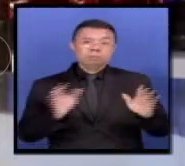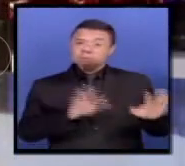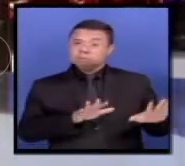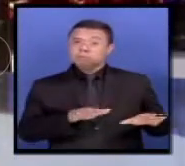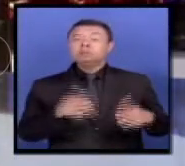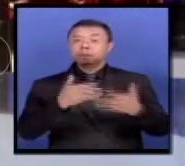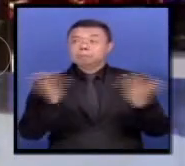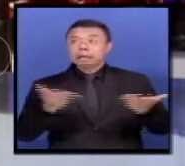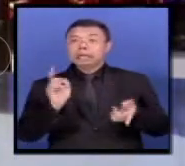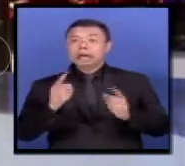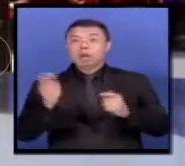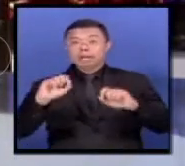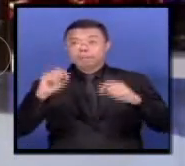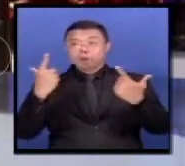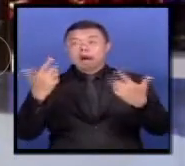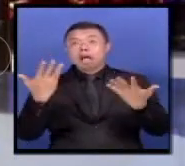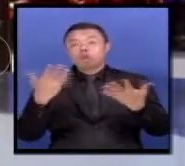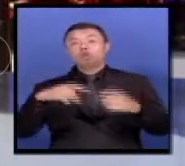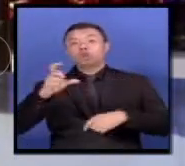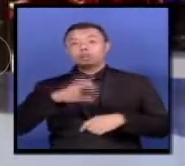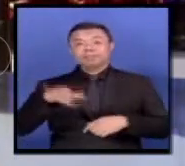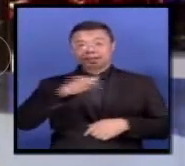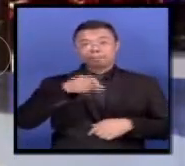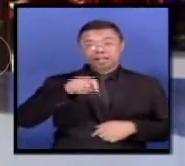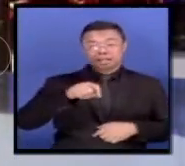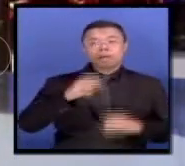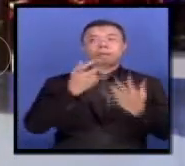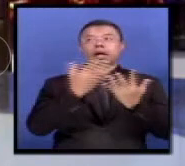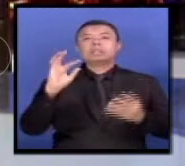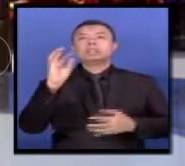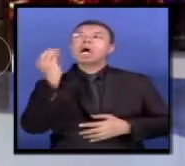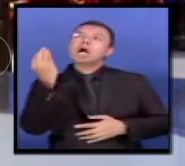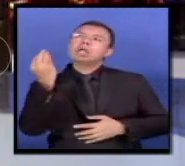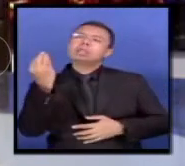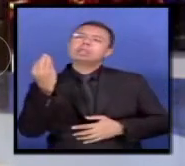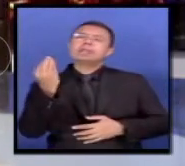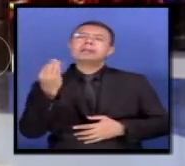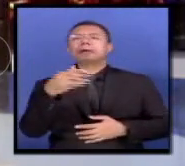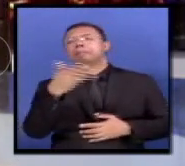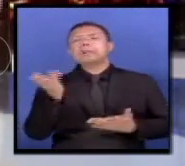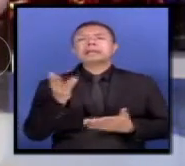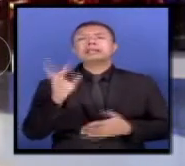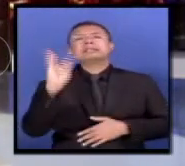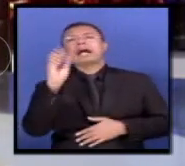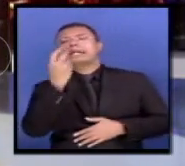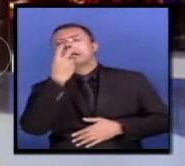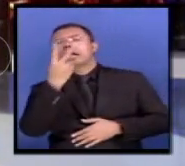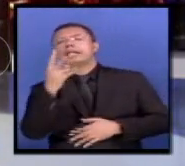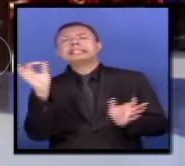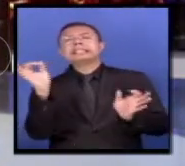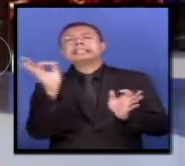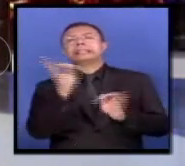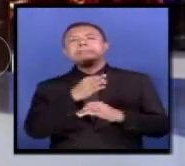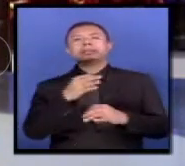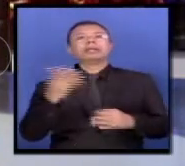Nah Faris, biasanya nih kalau libur atau cuti bersama lebaran seperti ini, warga Jakarta ini agak lengang nih di ibu kota. Karena mereka biasanya